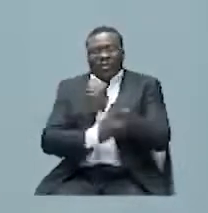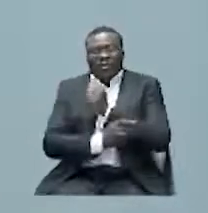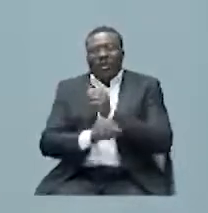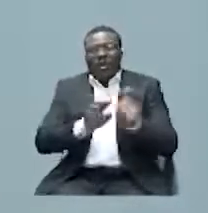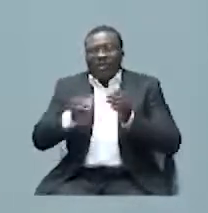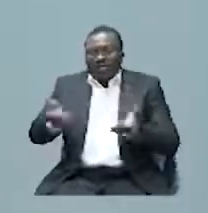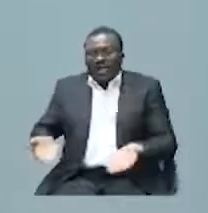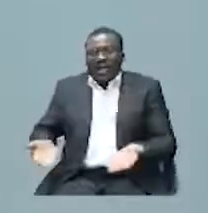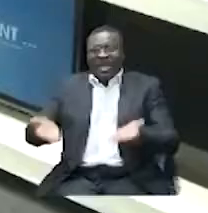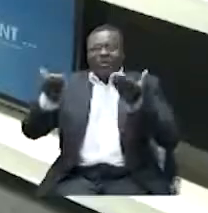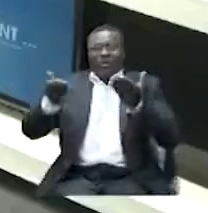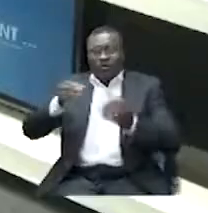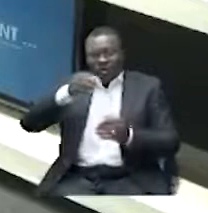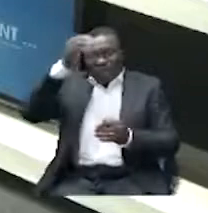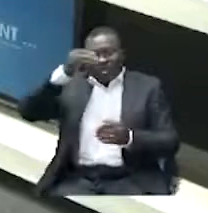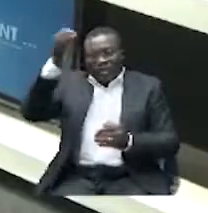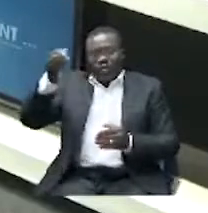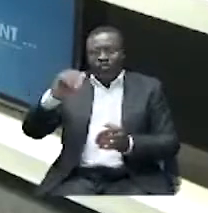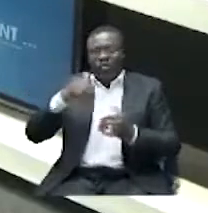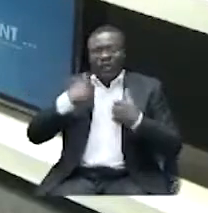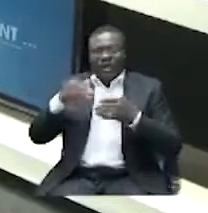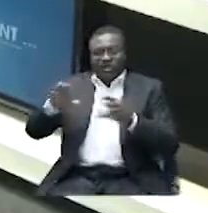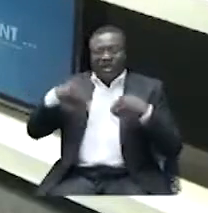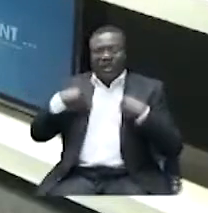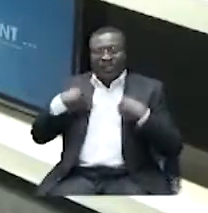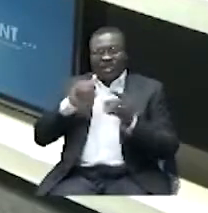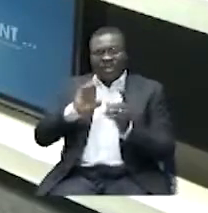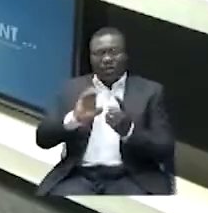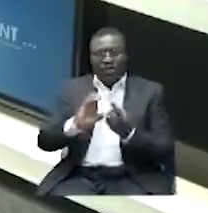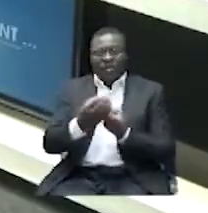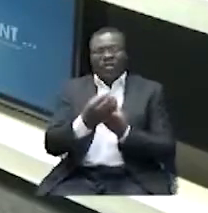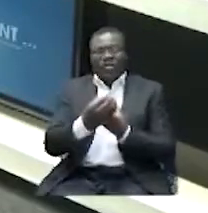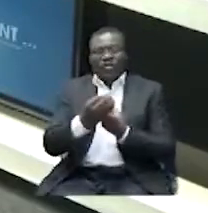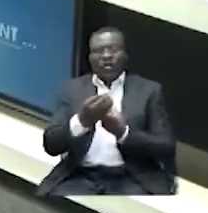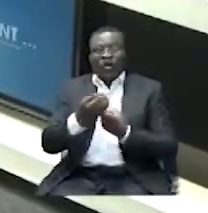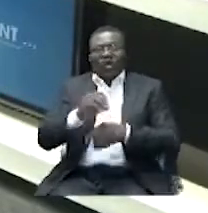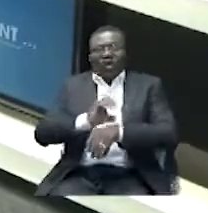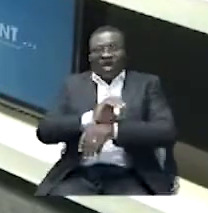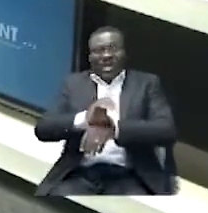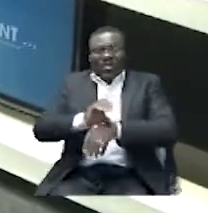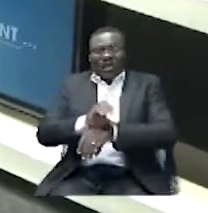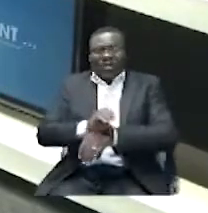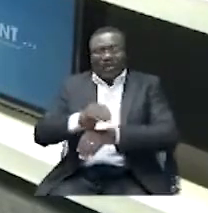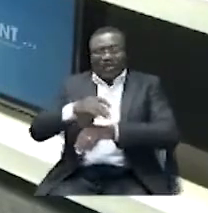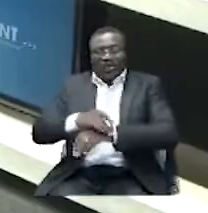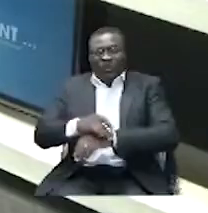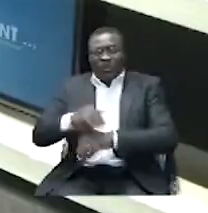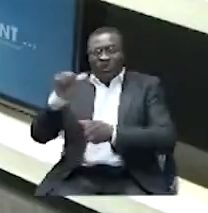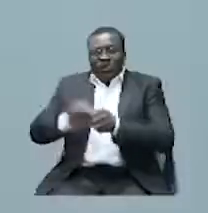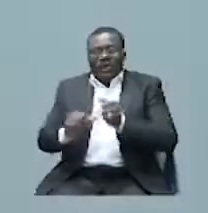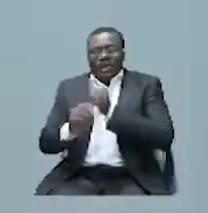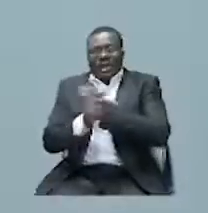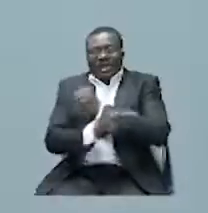promotion des cultures qui sont adaptées aux conditions climatiques, au sol de chaque